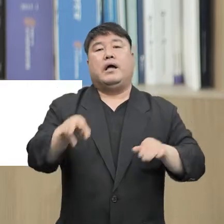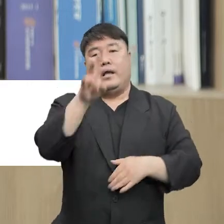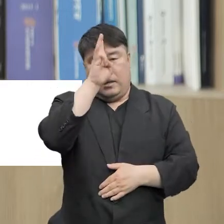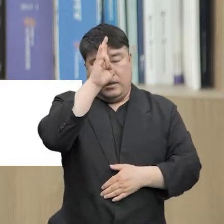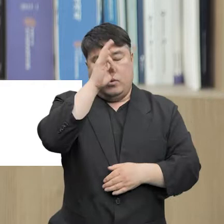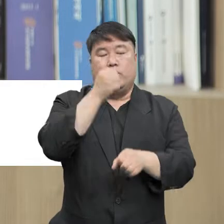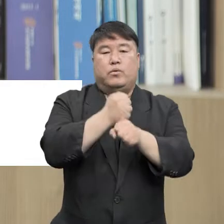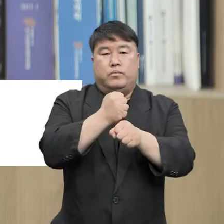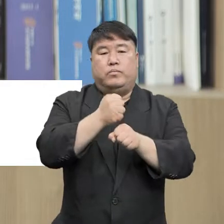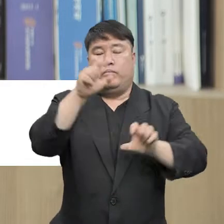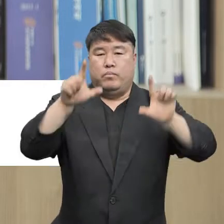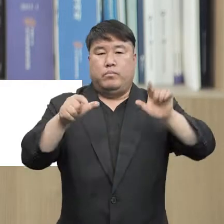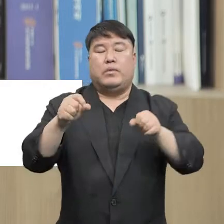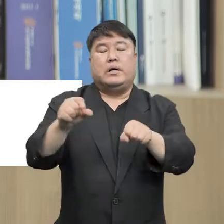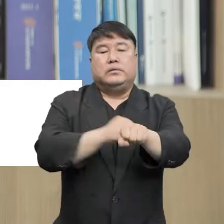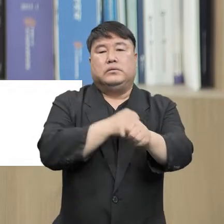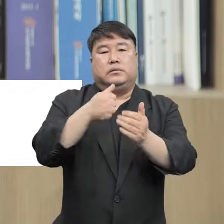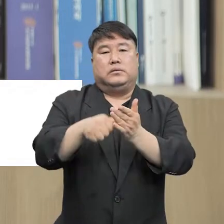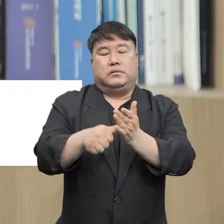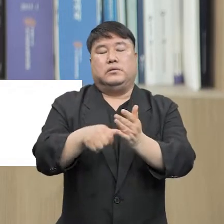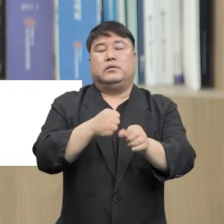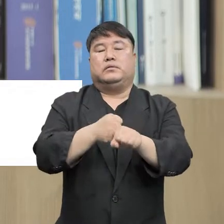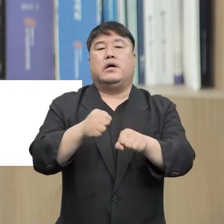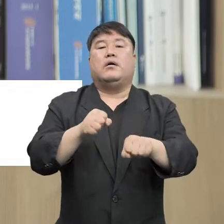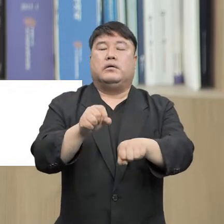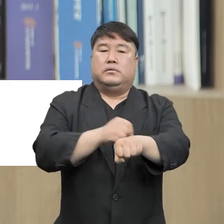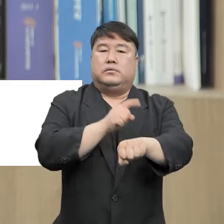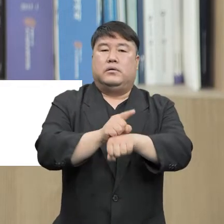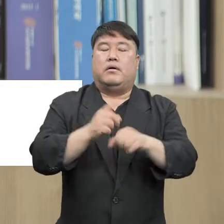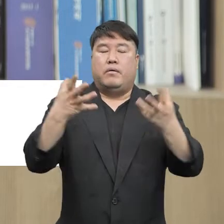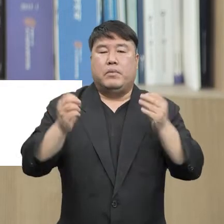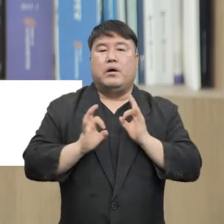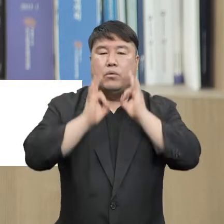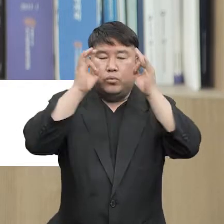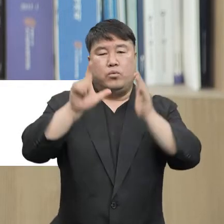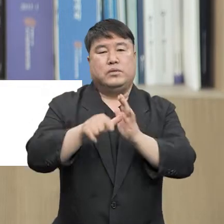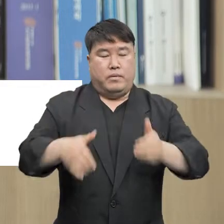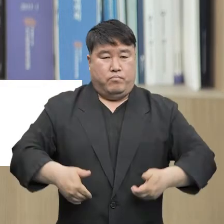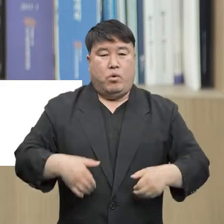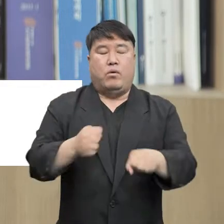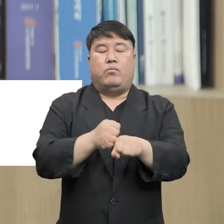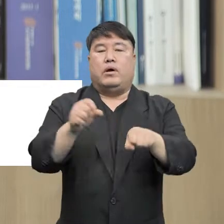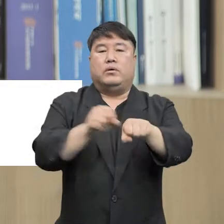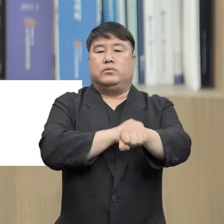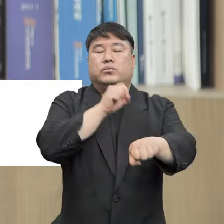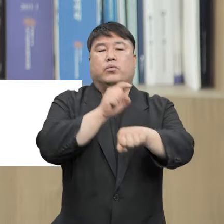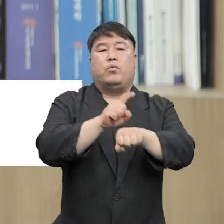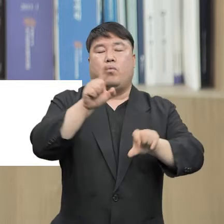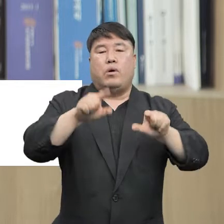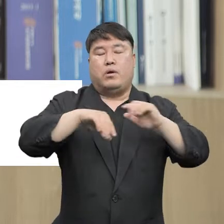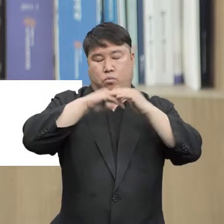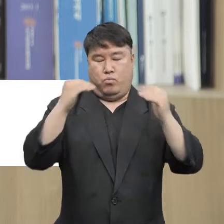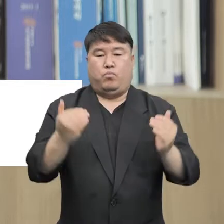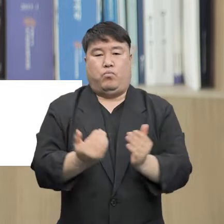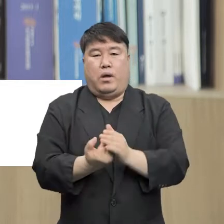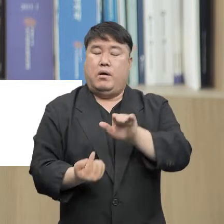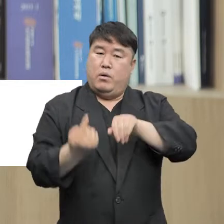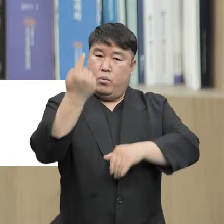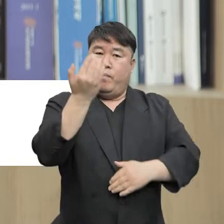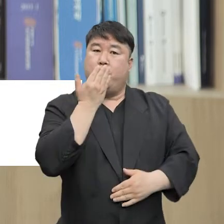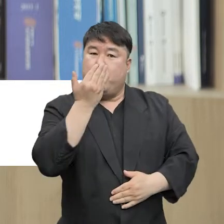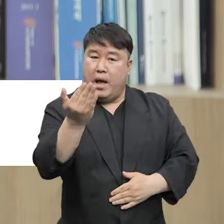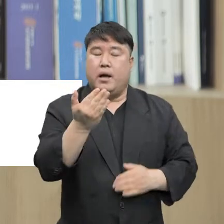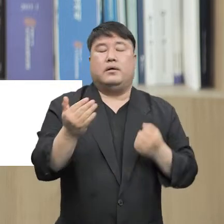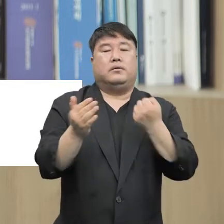특성상 많은 노력과 시간이 선결되어야 독창성과 완성도를 높일 수 있기 때문에